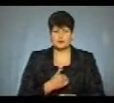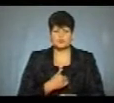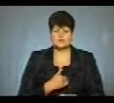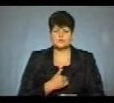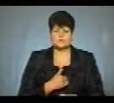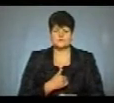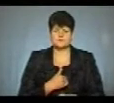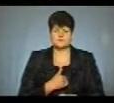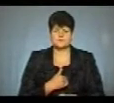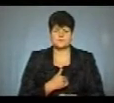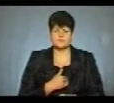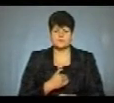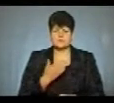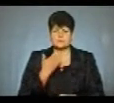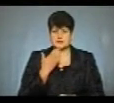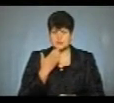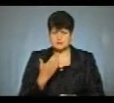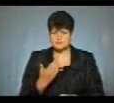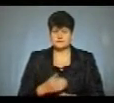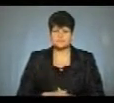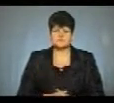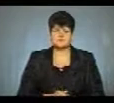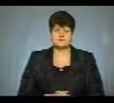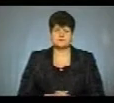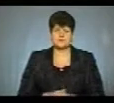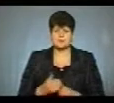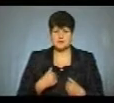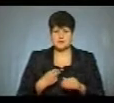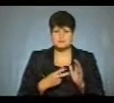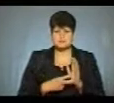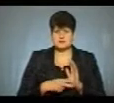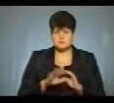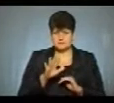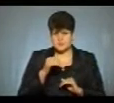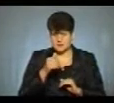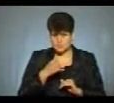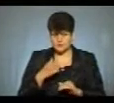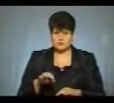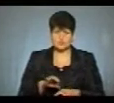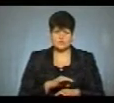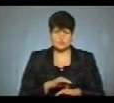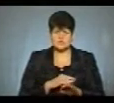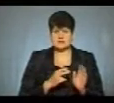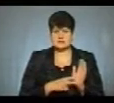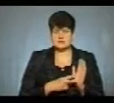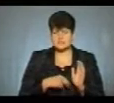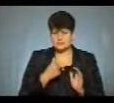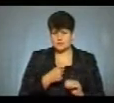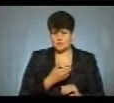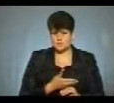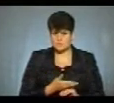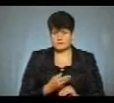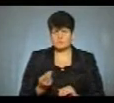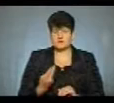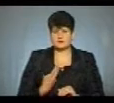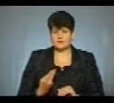Добрий вечір. Добрий вечір. Я хочу вас запитати. Мені 75 років, дружині 70 років. Ми